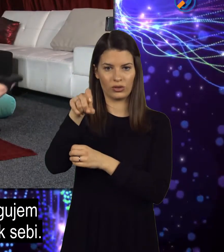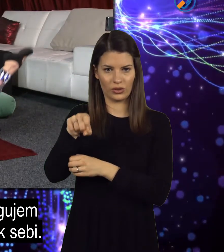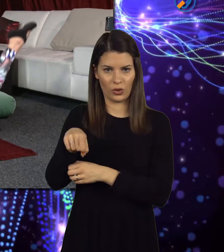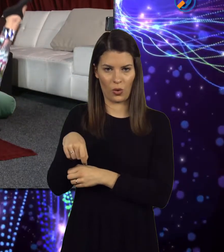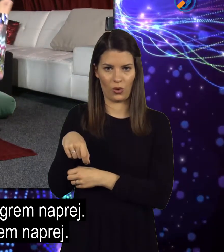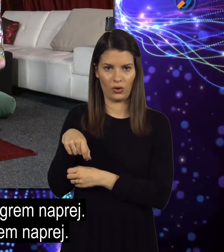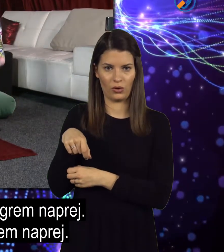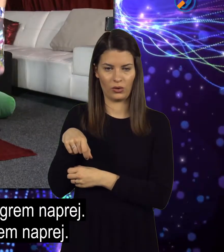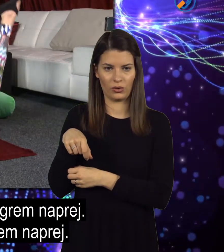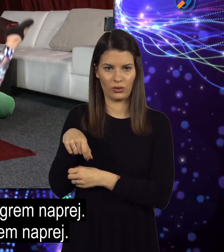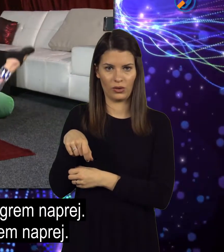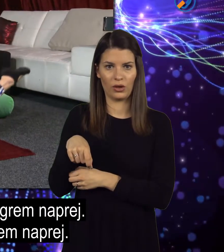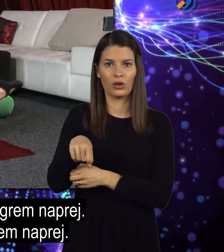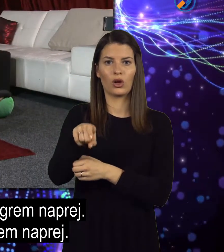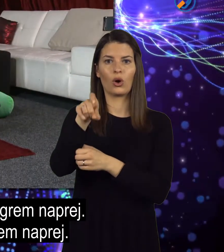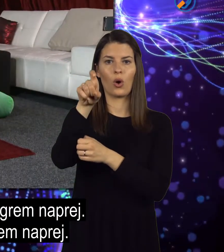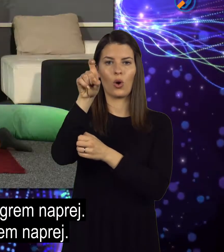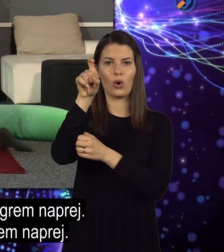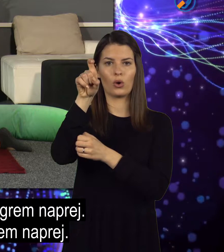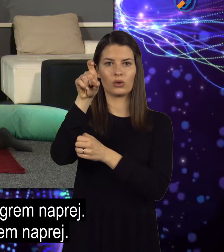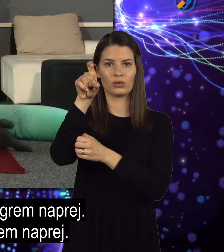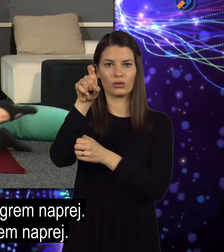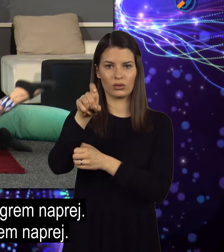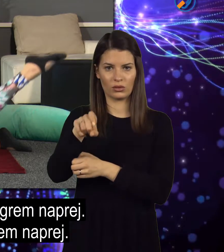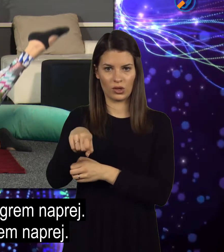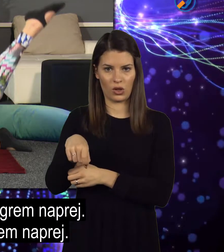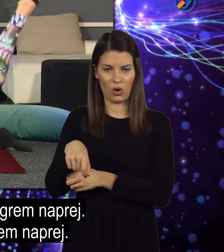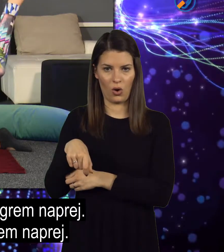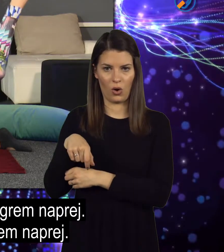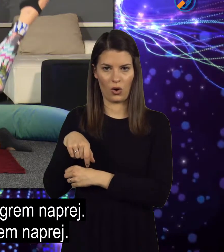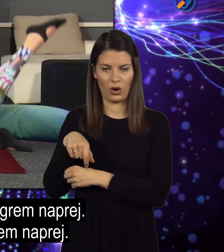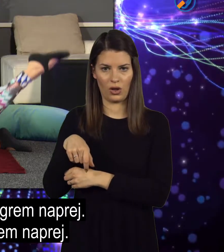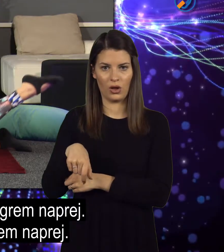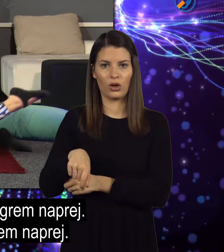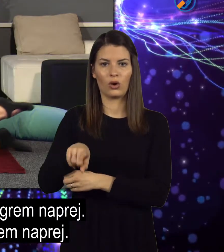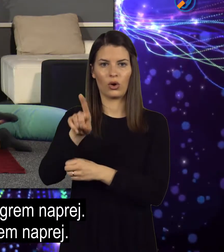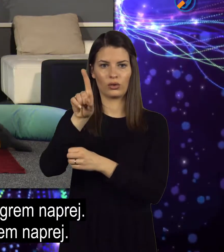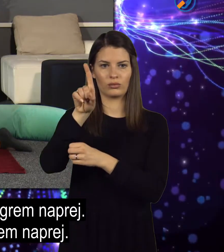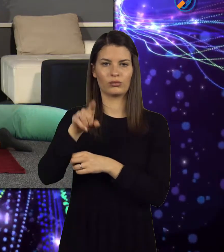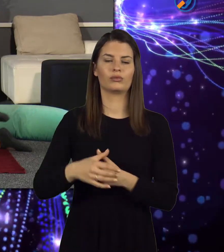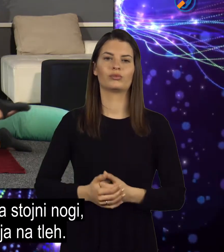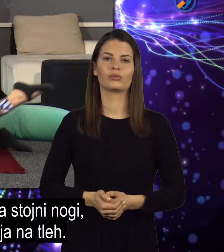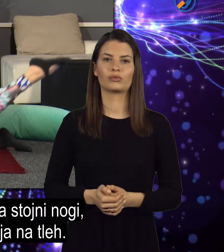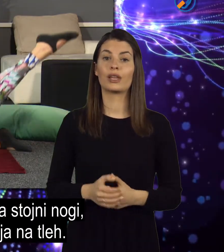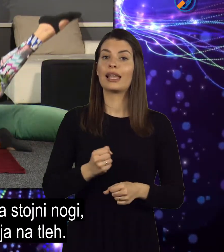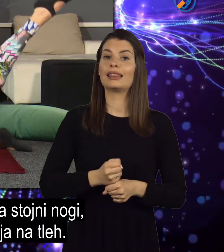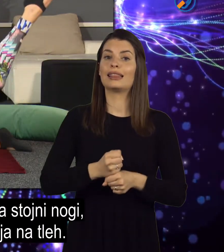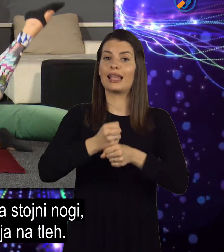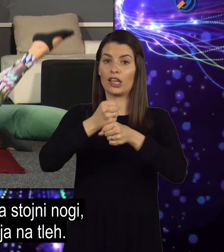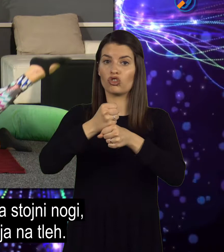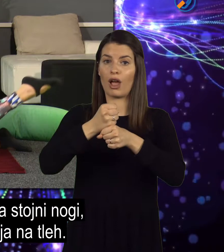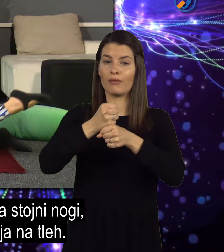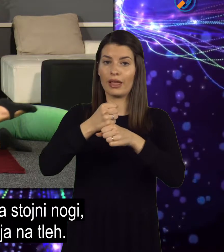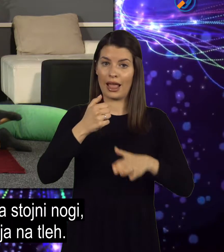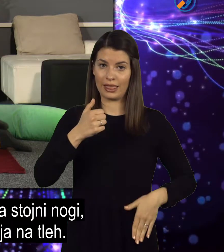sebi. In spet dvignem in grem naprej. In dvignem in grem naprej. Tako,